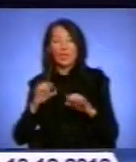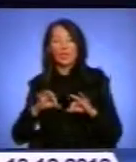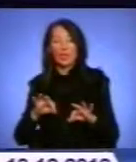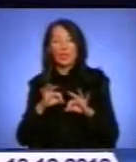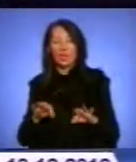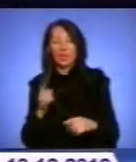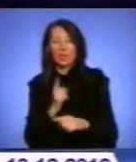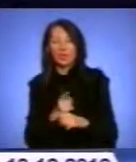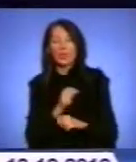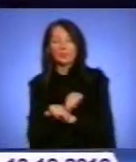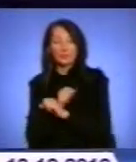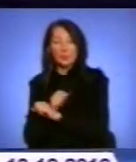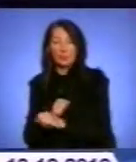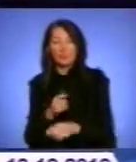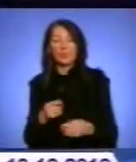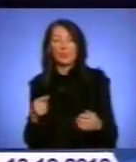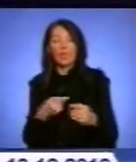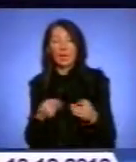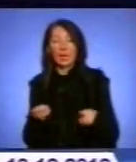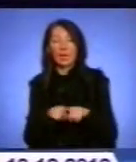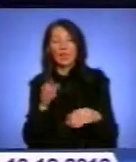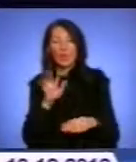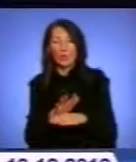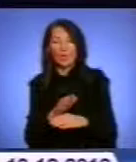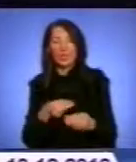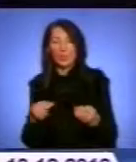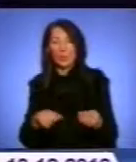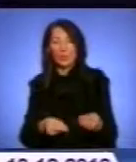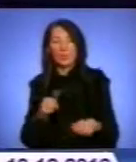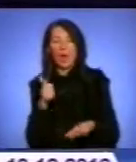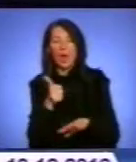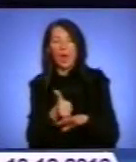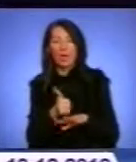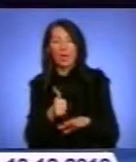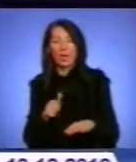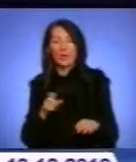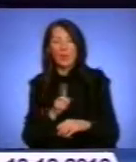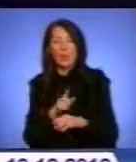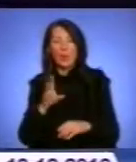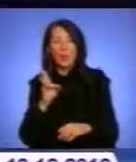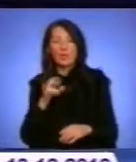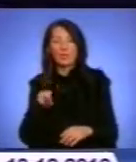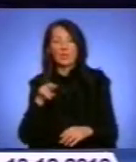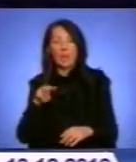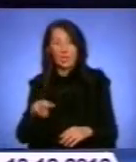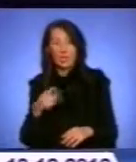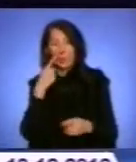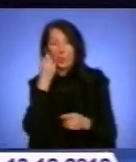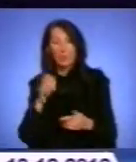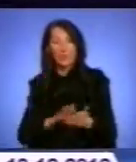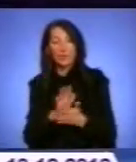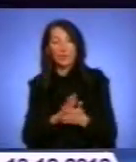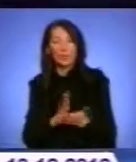міста. Відповідне розпорядження підписав міський голова Тернополя Сергій Надал, повідомляє прес-служба Тернопільської міської ради.